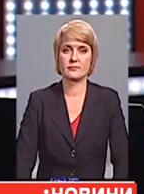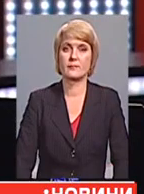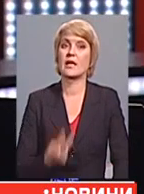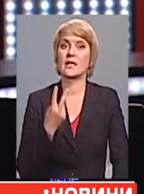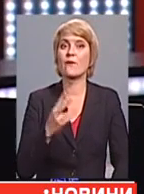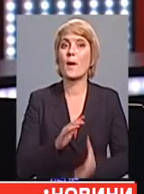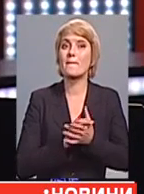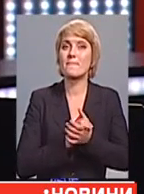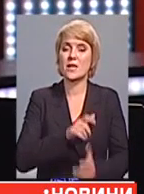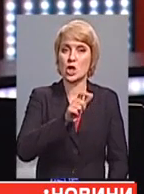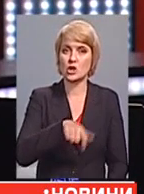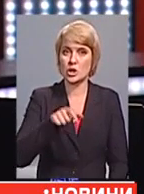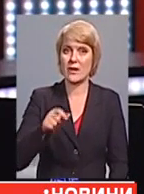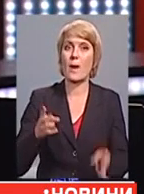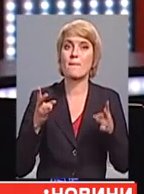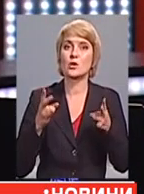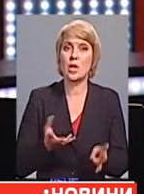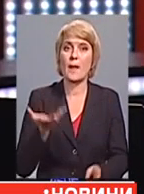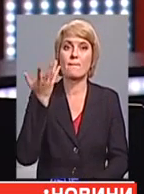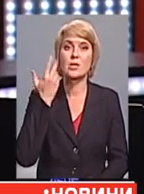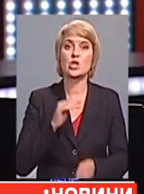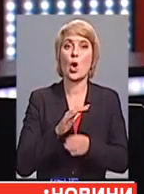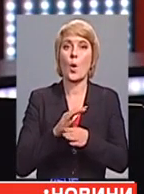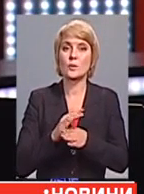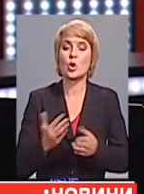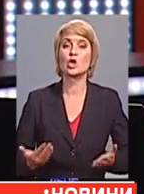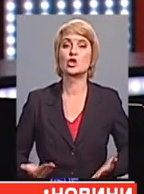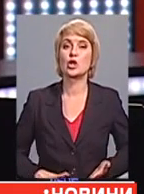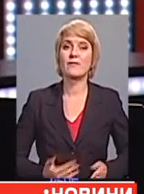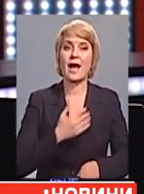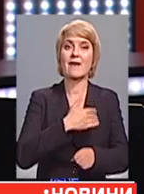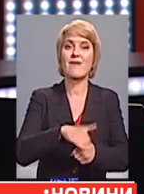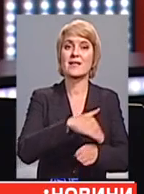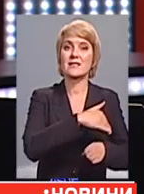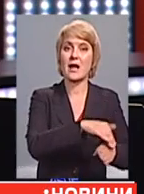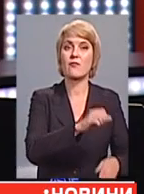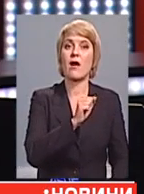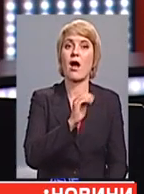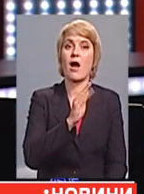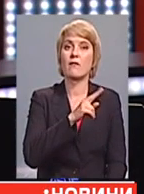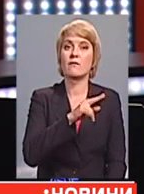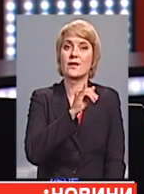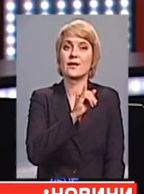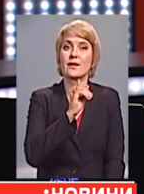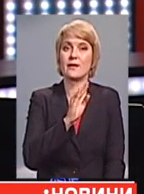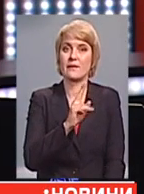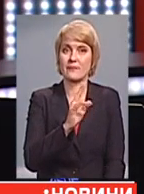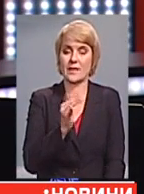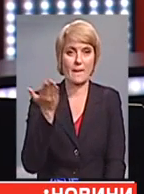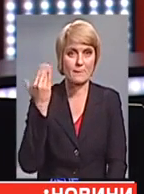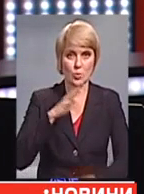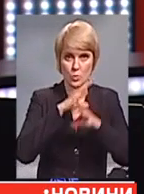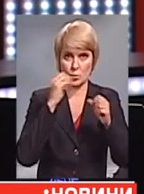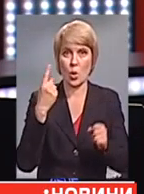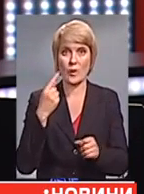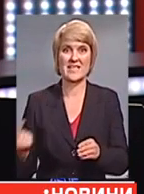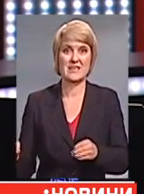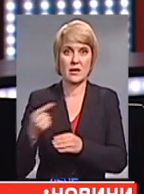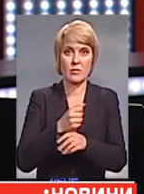Двоє мирних жителів постраждали під час обстрілу житлових кварталів Авдіївки минулої ночі. Один зі снарядів бойовики влучив в будинок. У боях